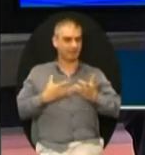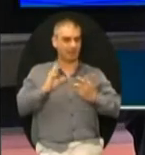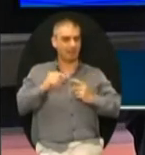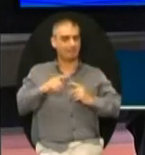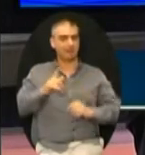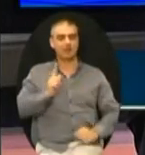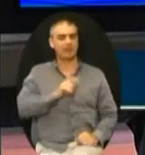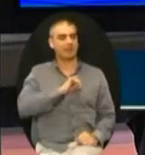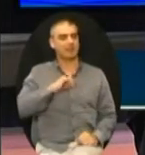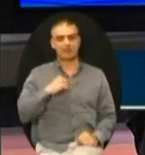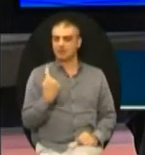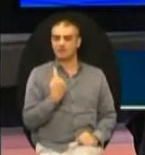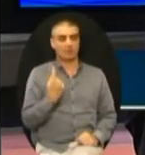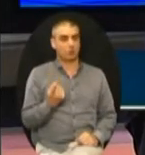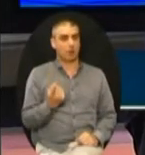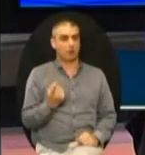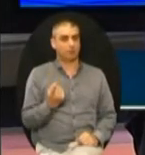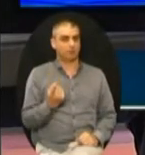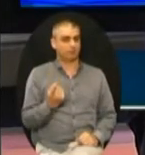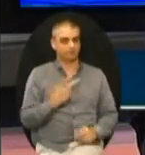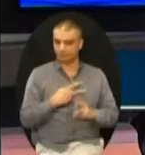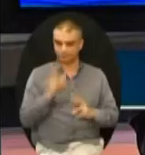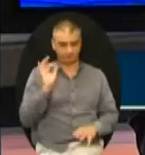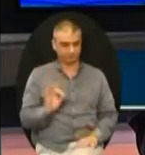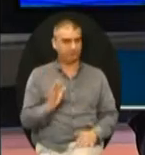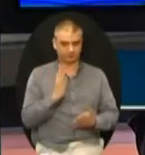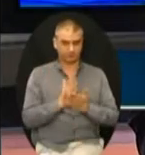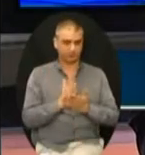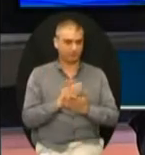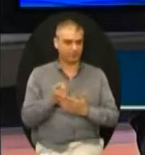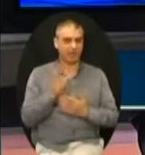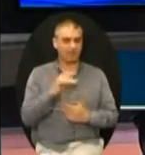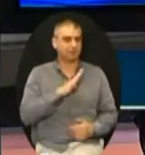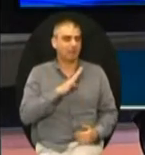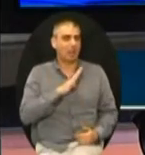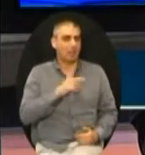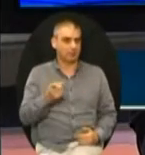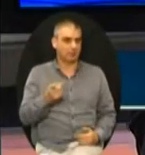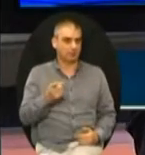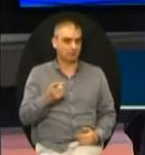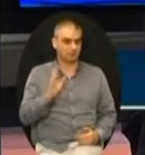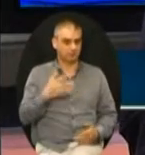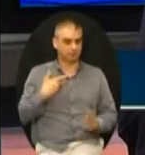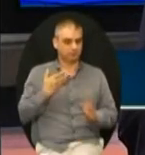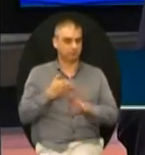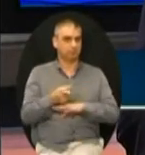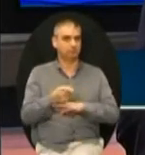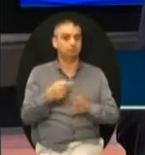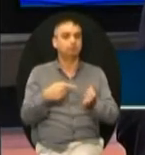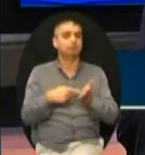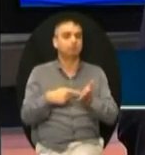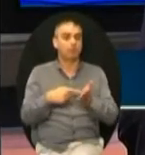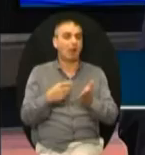על האינדיבידואל, מפני לא רק פגיעה שכבר נפגע, אלא גם סכנה שניצבת לפתחו,